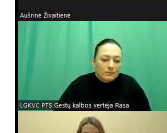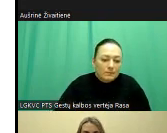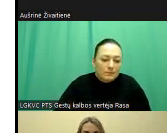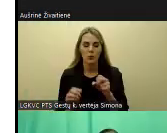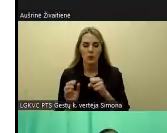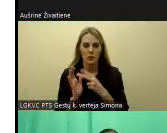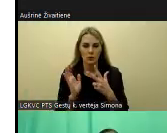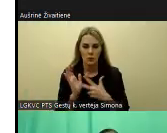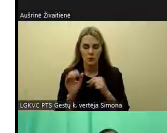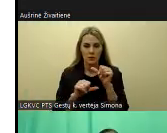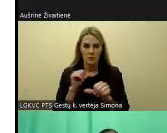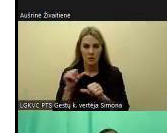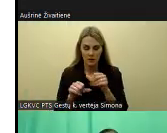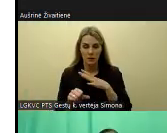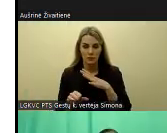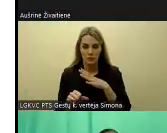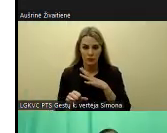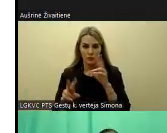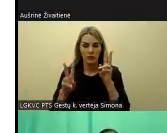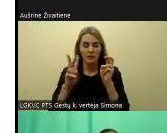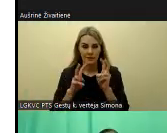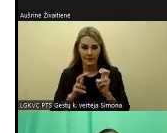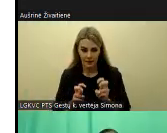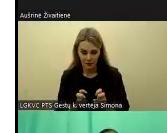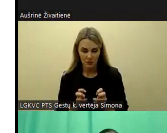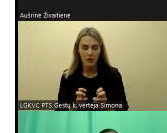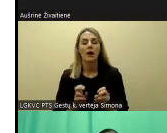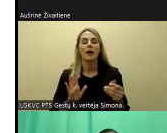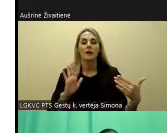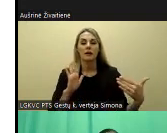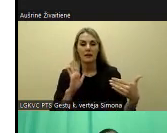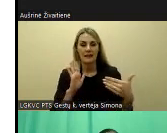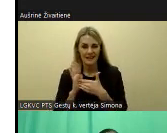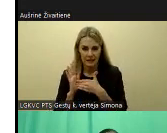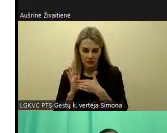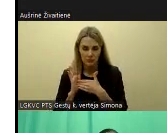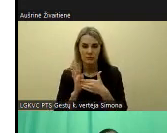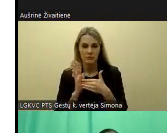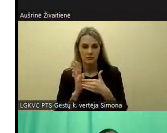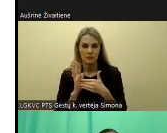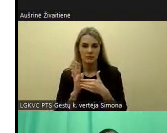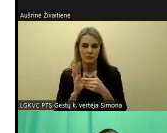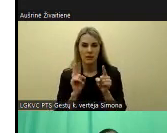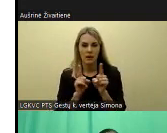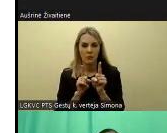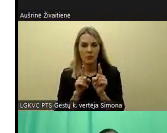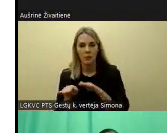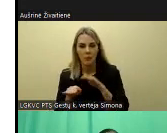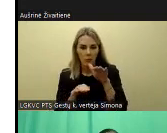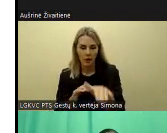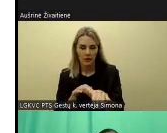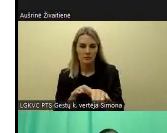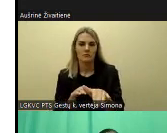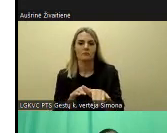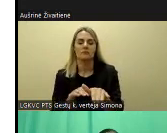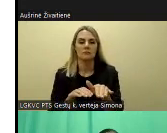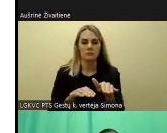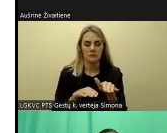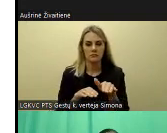metais ir sakoma, kad ribų tarp dalykų peržengimas yra svarbus ir be kitų